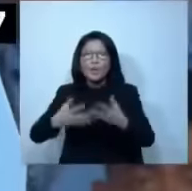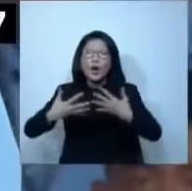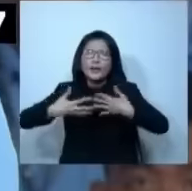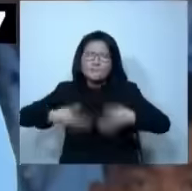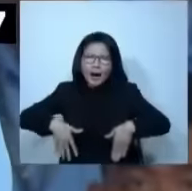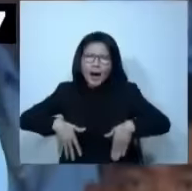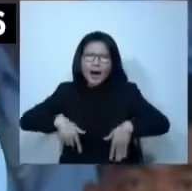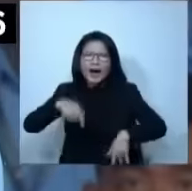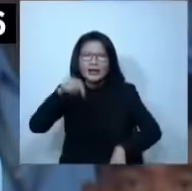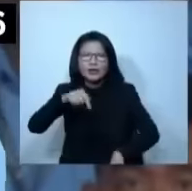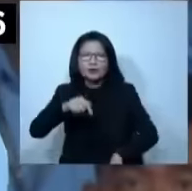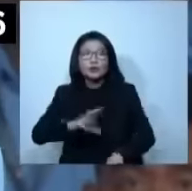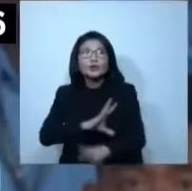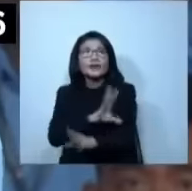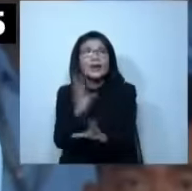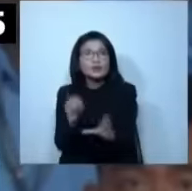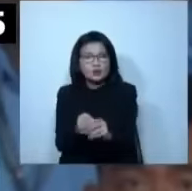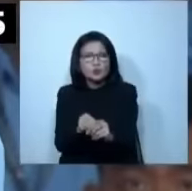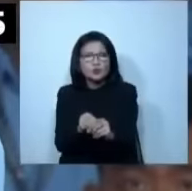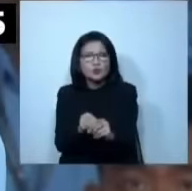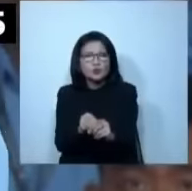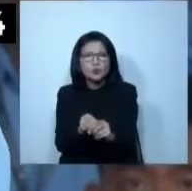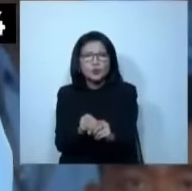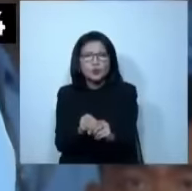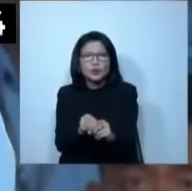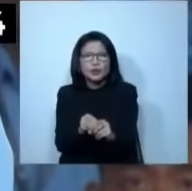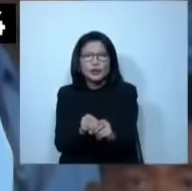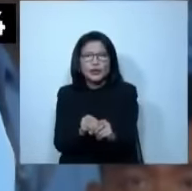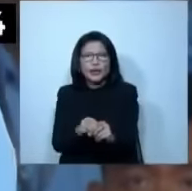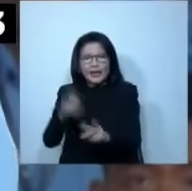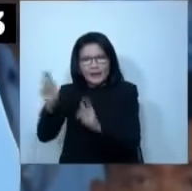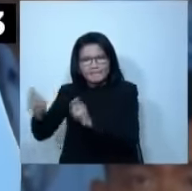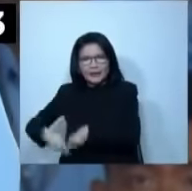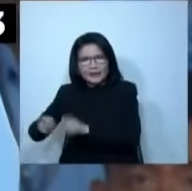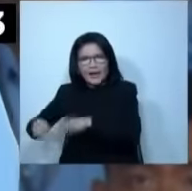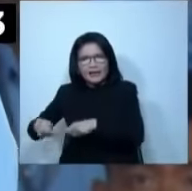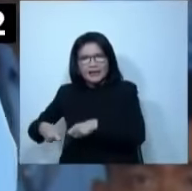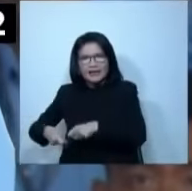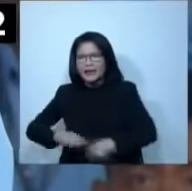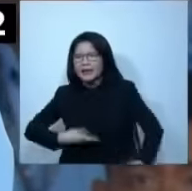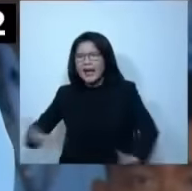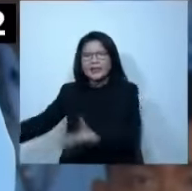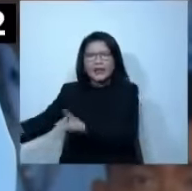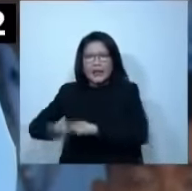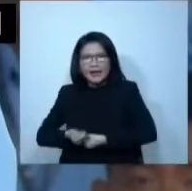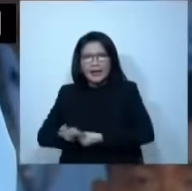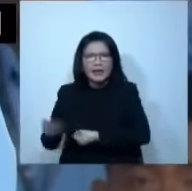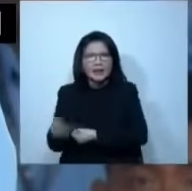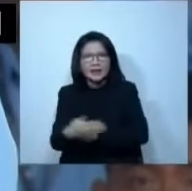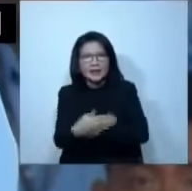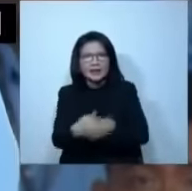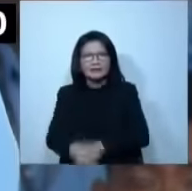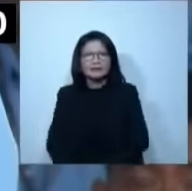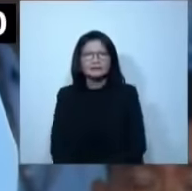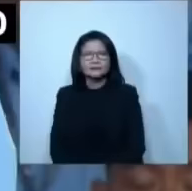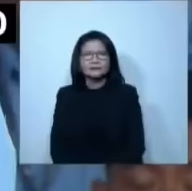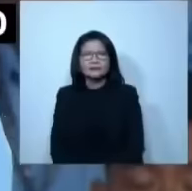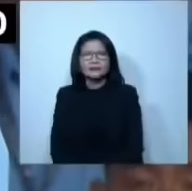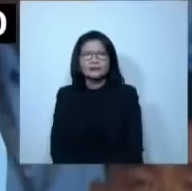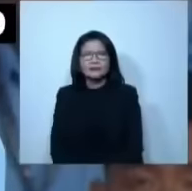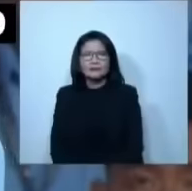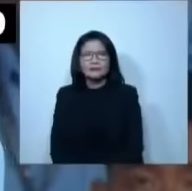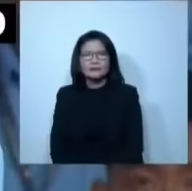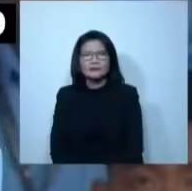rentan itu juga termasuk para petani dan nelayan. Dan yang